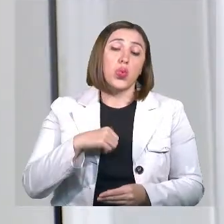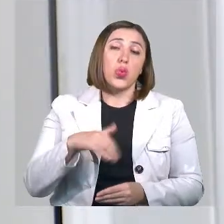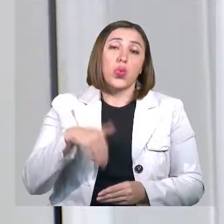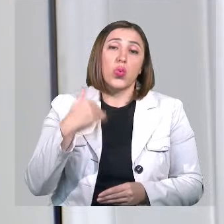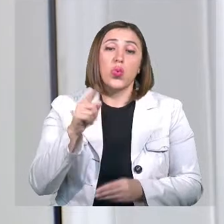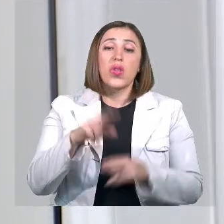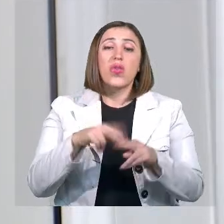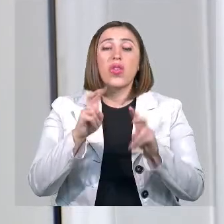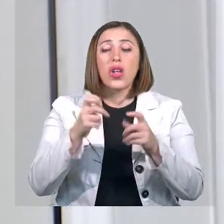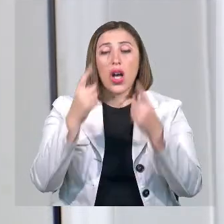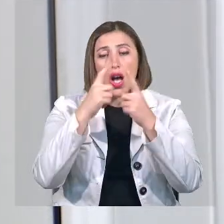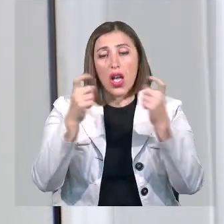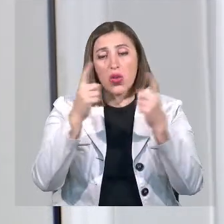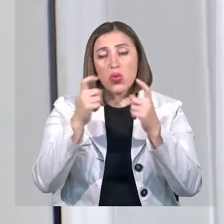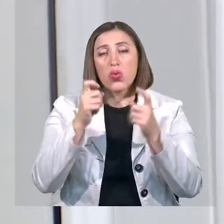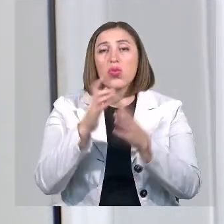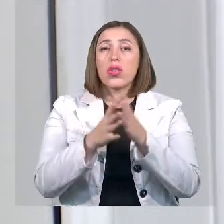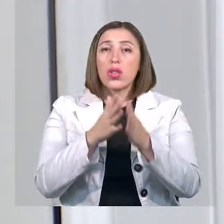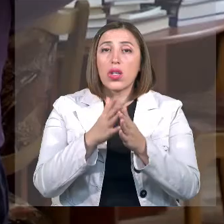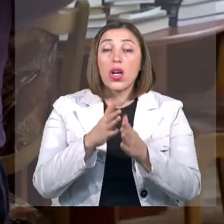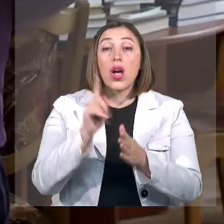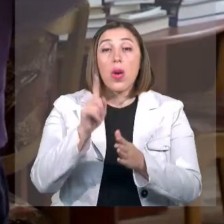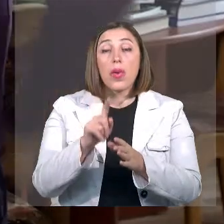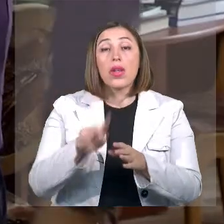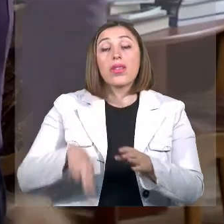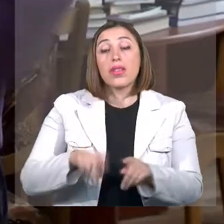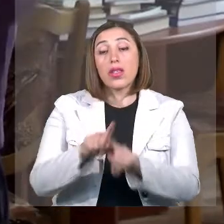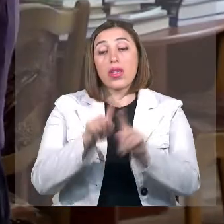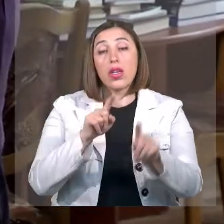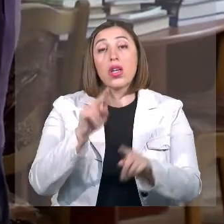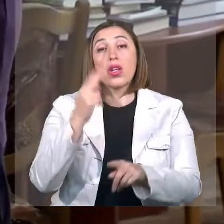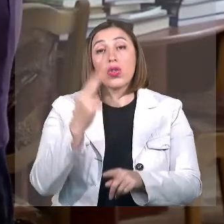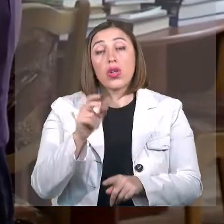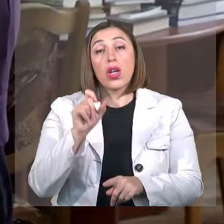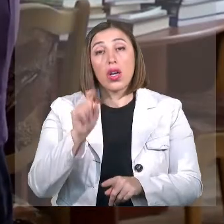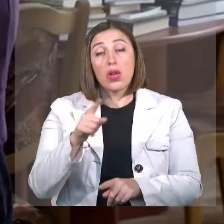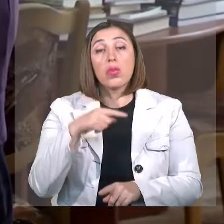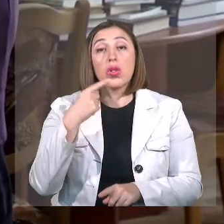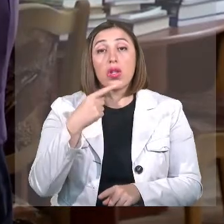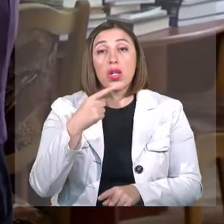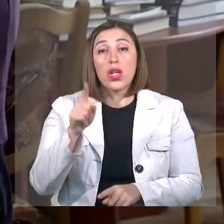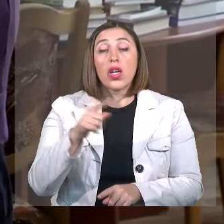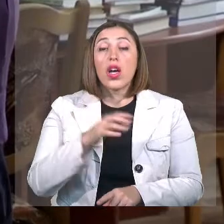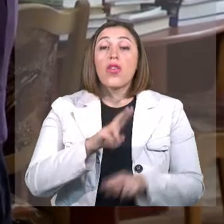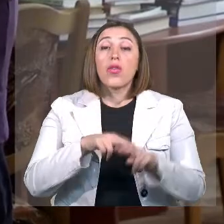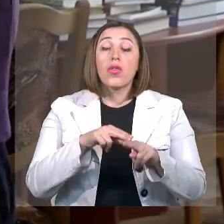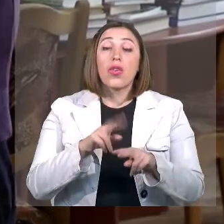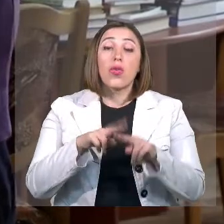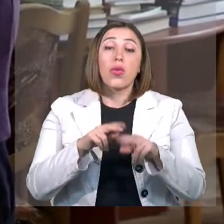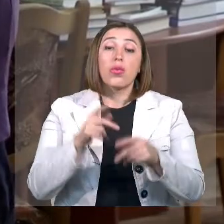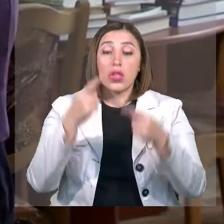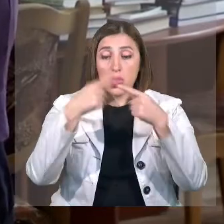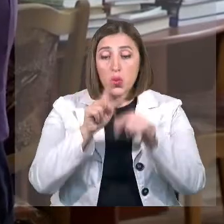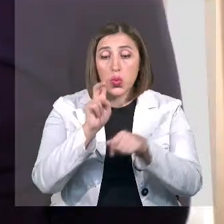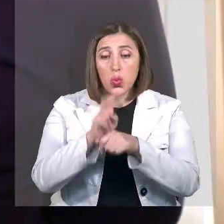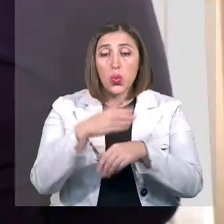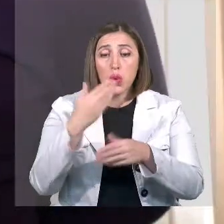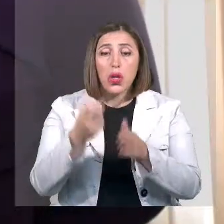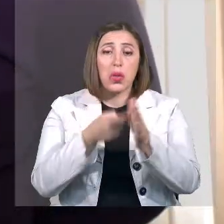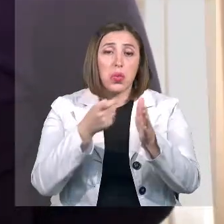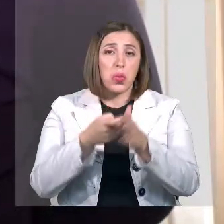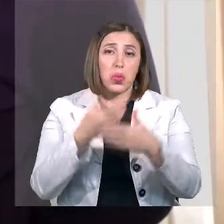իրավապահների հայտարարությունը, մինչ այս պրոռեկտոր Ցոլակ Ակոպյանը պնդում է, իրավապահները բուխ չեն եկել, որևէ մեկին չեն